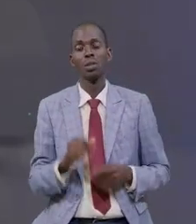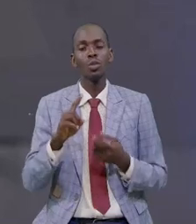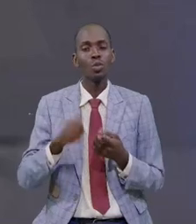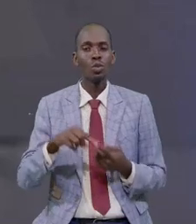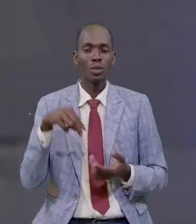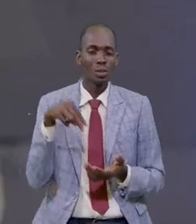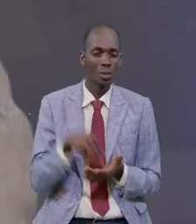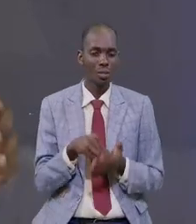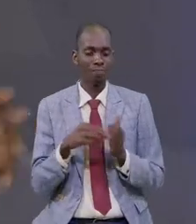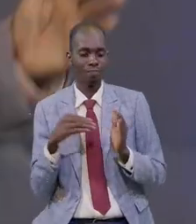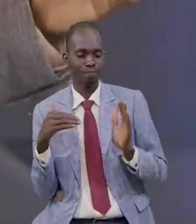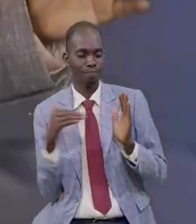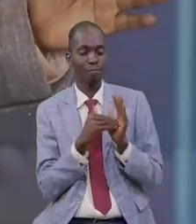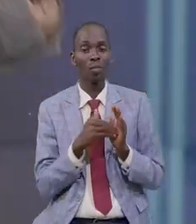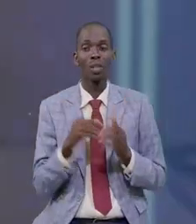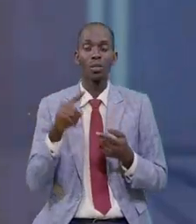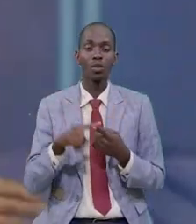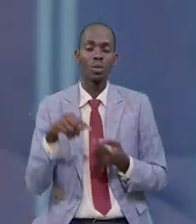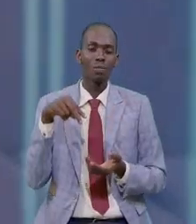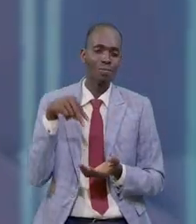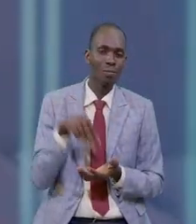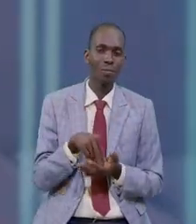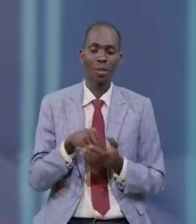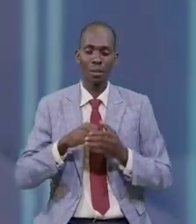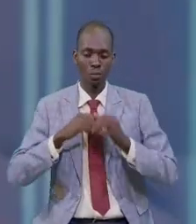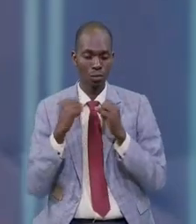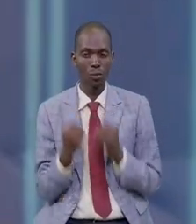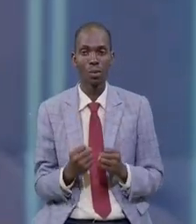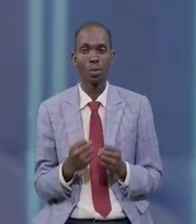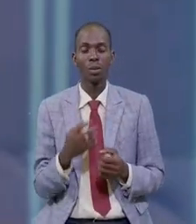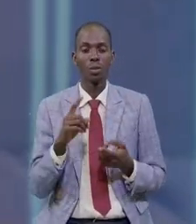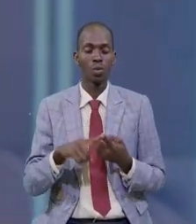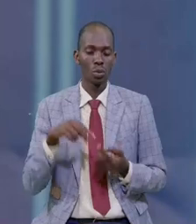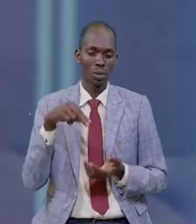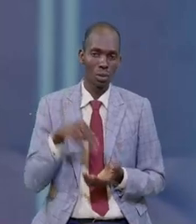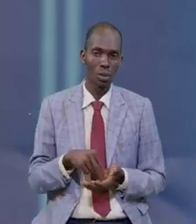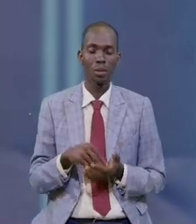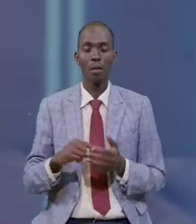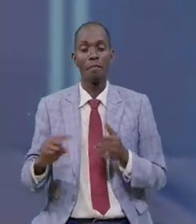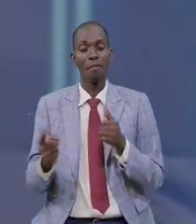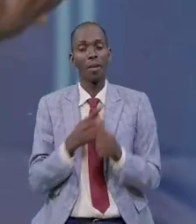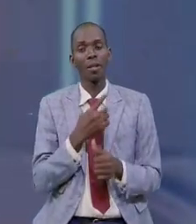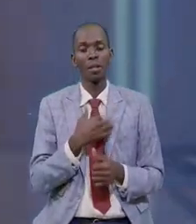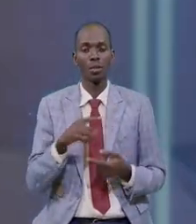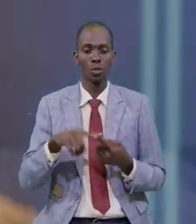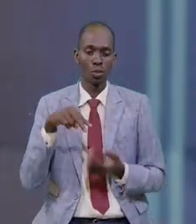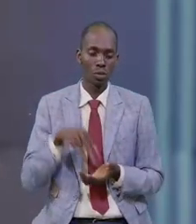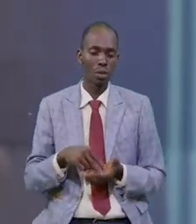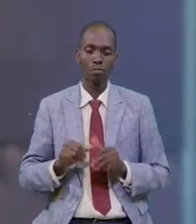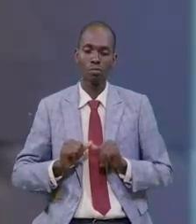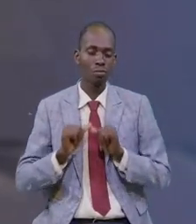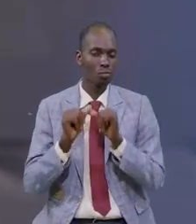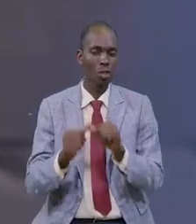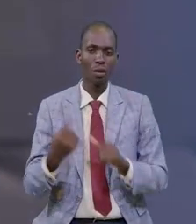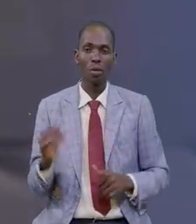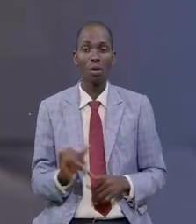pour tenir contre pour tenir ferme et pour tenir fort et pour tenir pour toujours mais